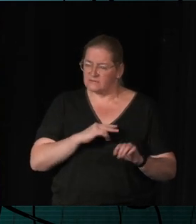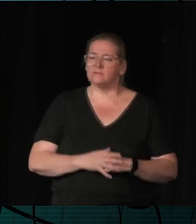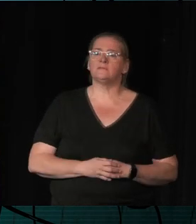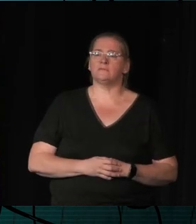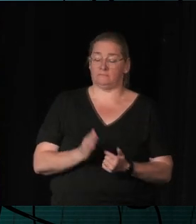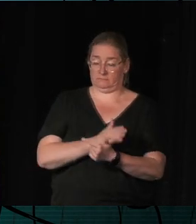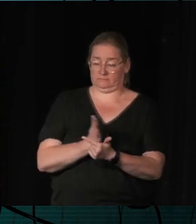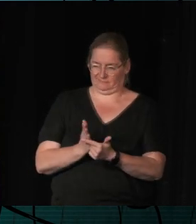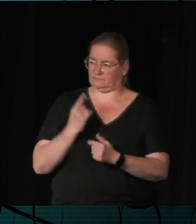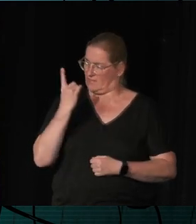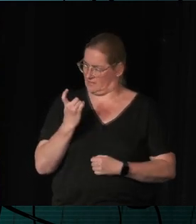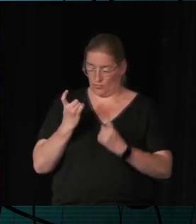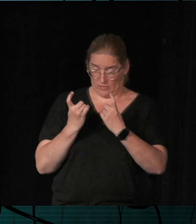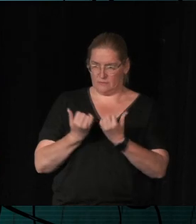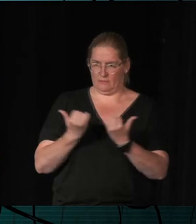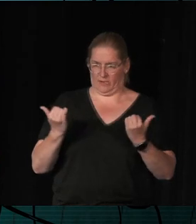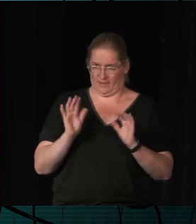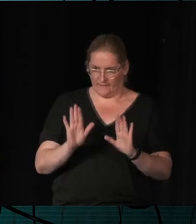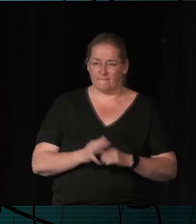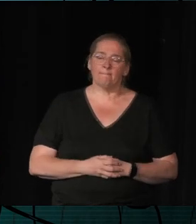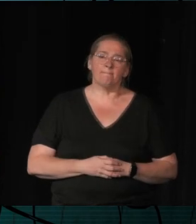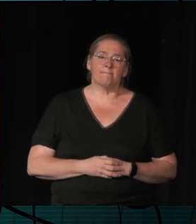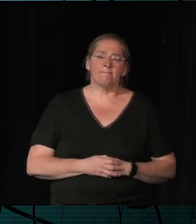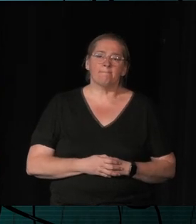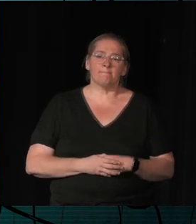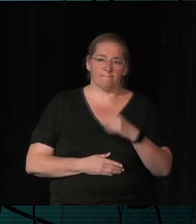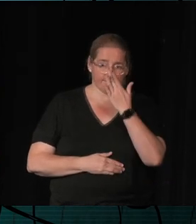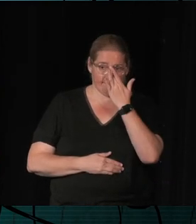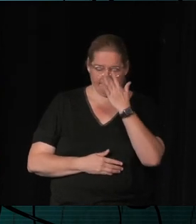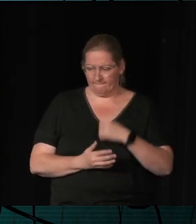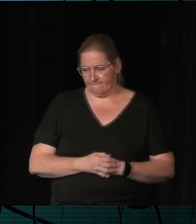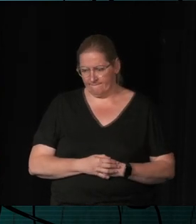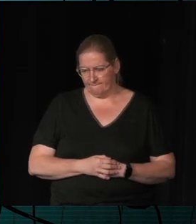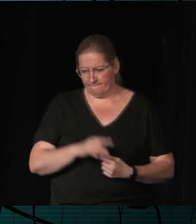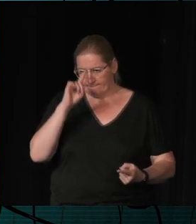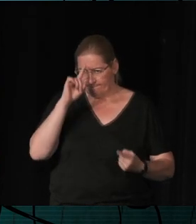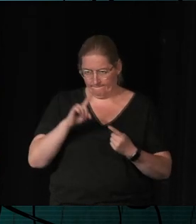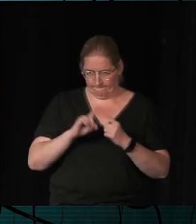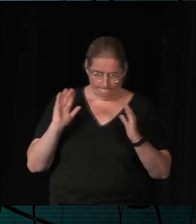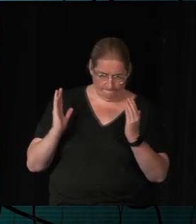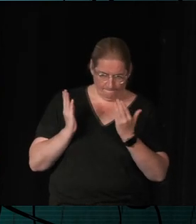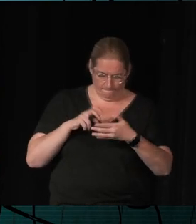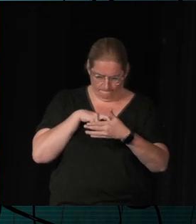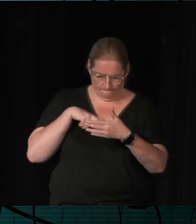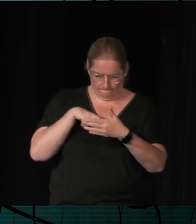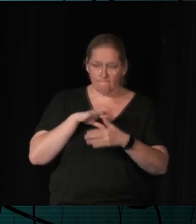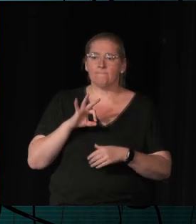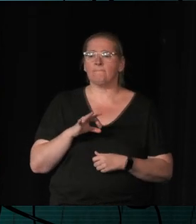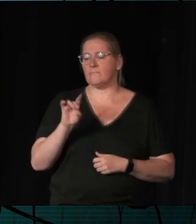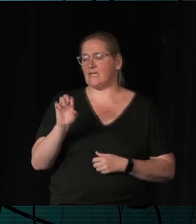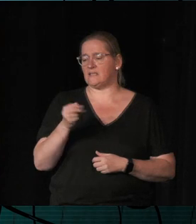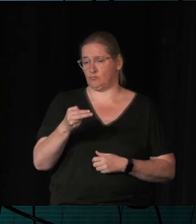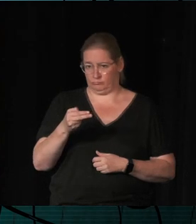c'est deux questions très différentes. La question de l'enfermement, donc ouais, dans Décarnation, il y a